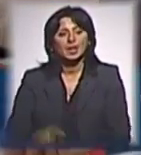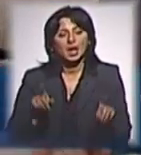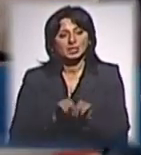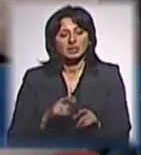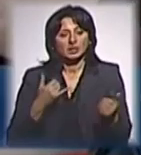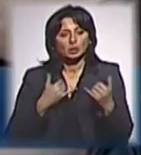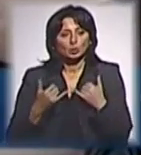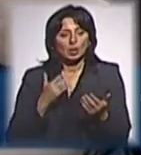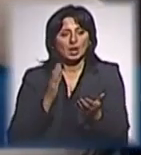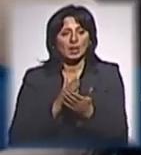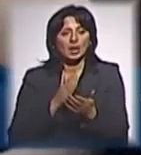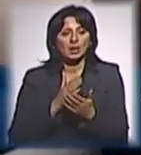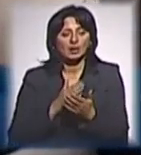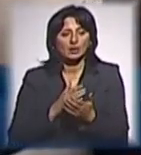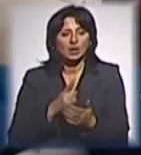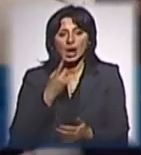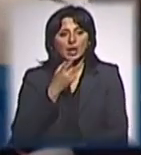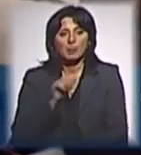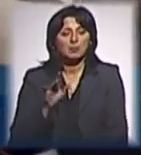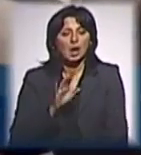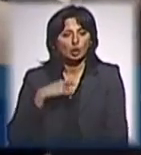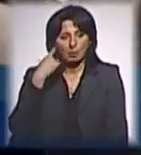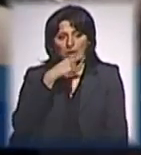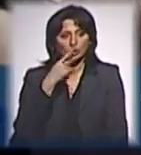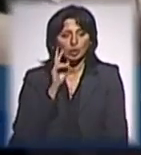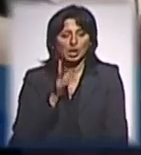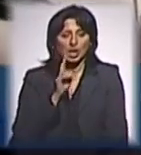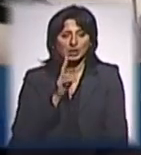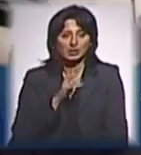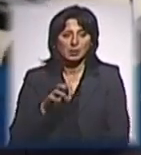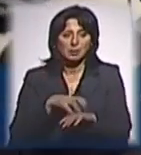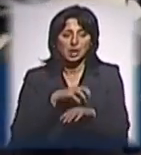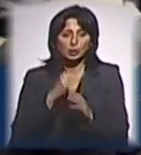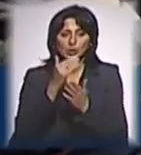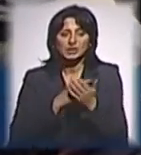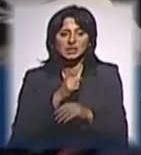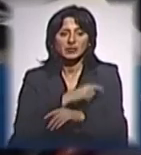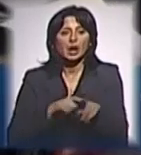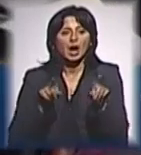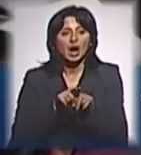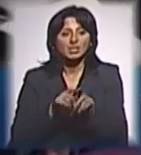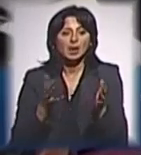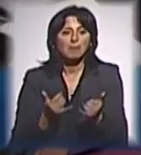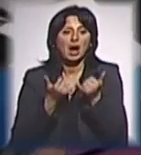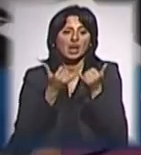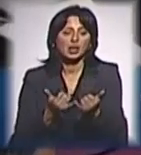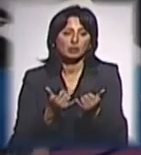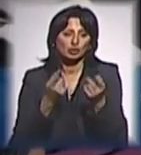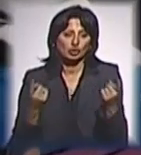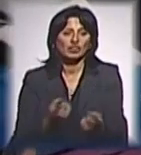ჩემთან სტუდიაში არიან არა მარტო მაჟორიტარობის კანდიდატები და პარტიული სიის წევრები, ასევე